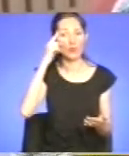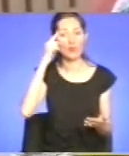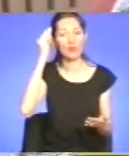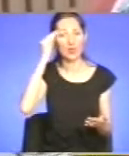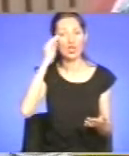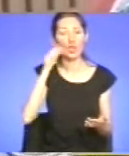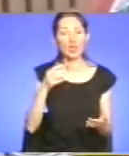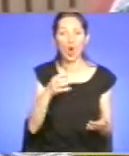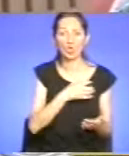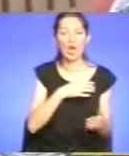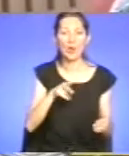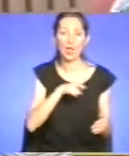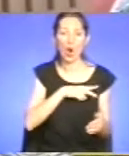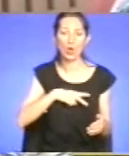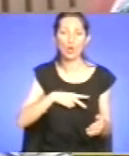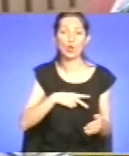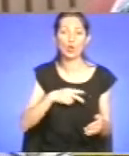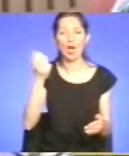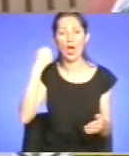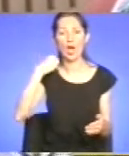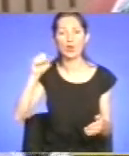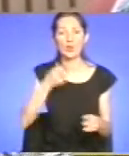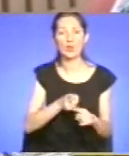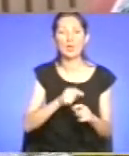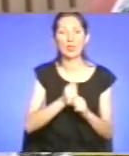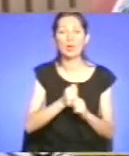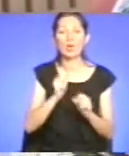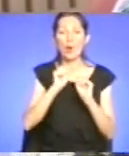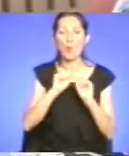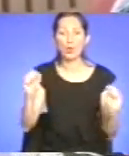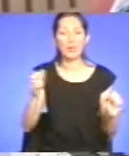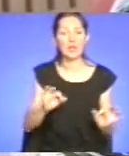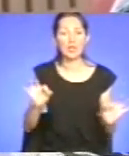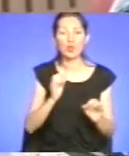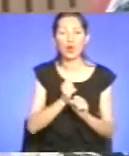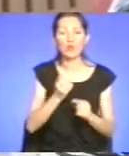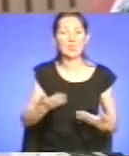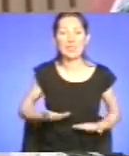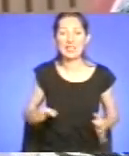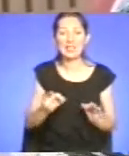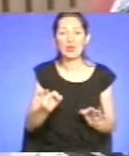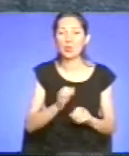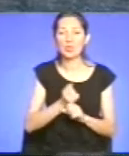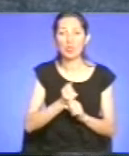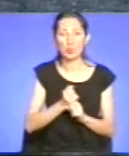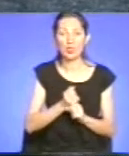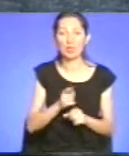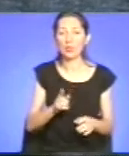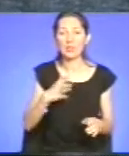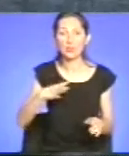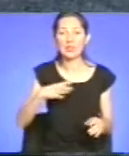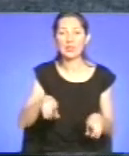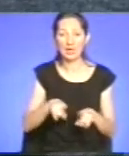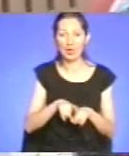зробили якісь подвиги. А я нічого такого особливого в житті не зробила, тому не сподівалася на таку високу нагороду. І я коли почала